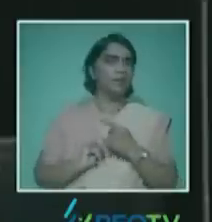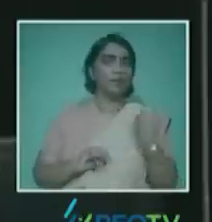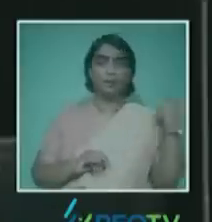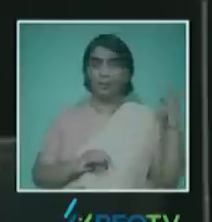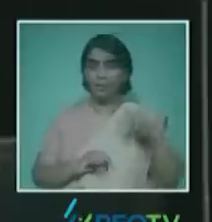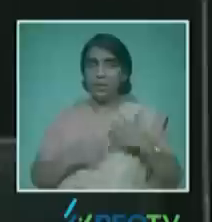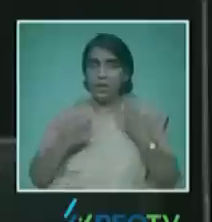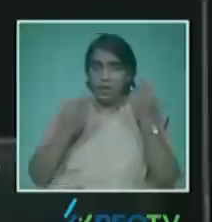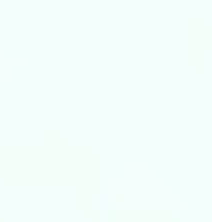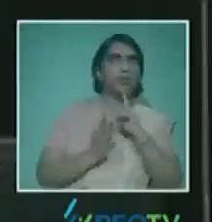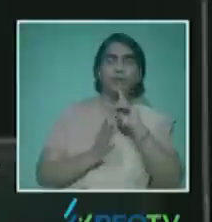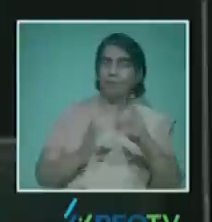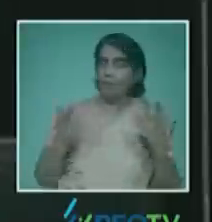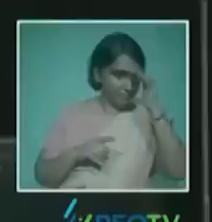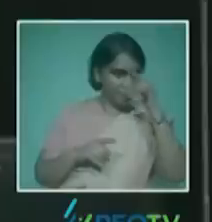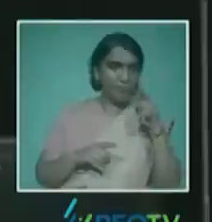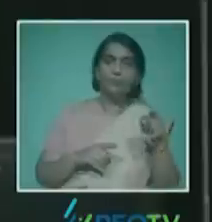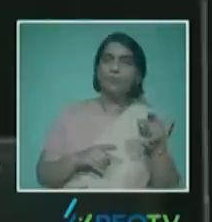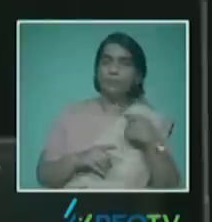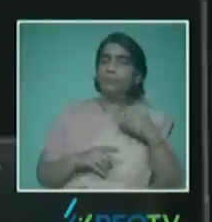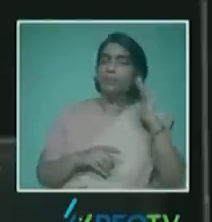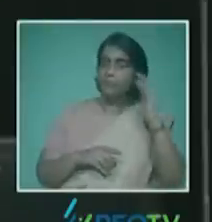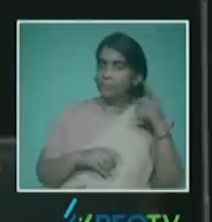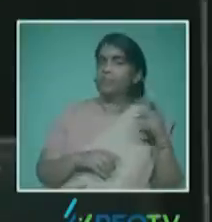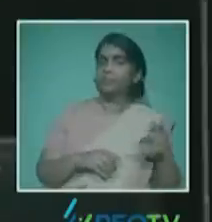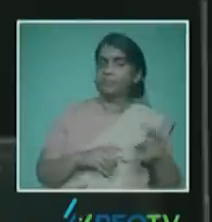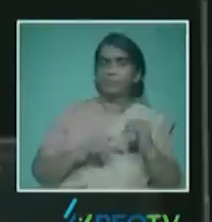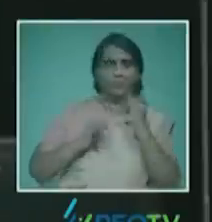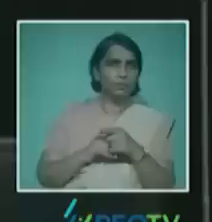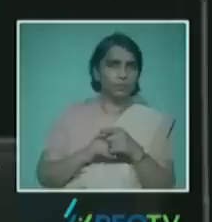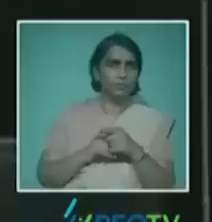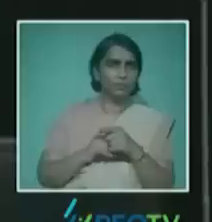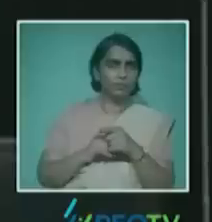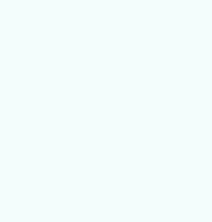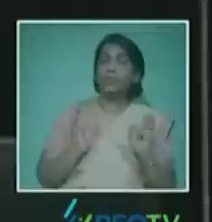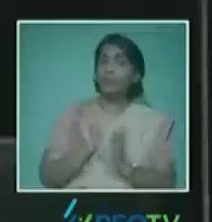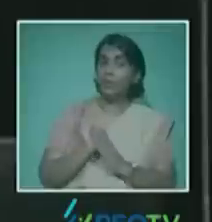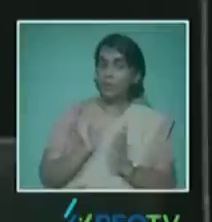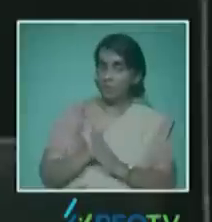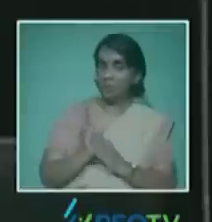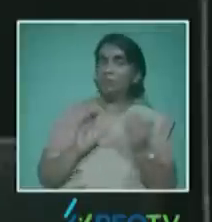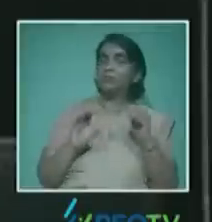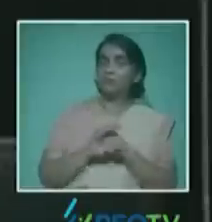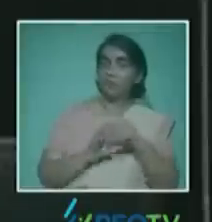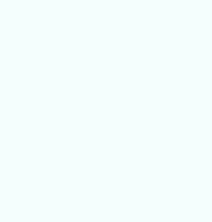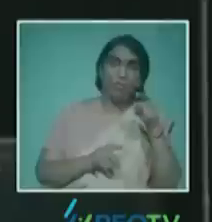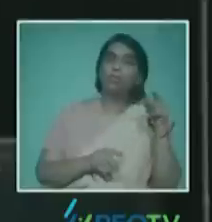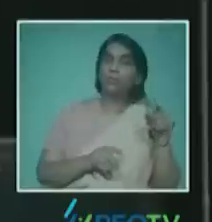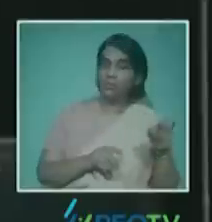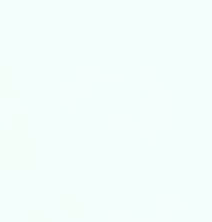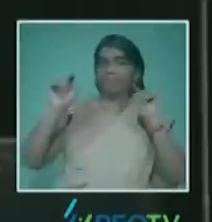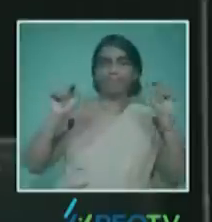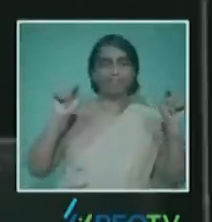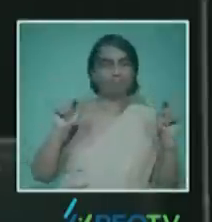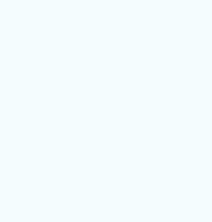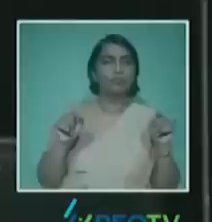අවිලා නිදාසර කරුණු කියන විදියක් නැහැ. ඒ නිසා විශේෂයෙන්ම මේ කරන චෝදනා පිළිබඳව කමිටුවක් හරිපත් කරලා සොයල බලලා අදාළ